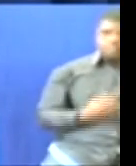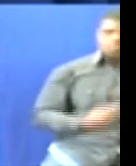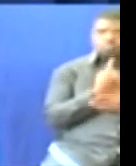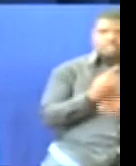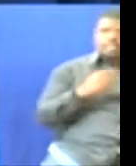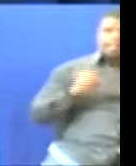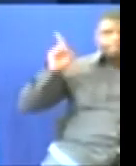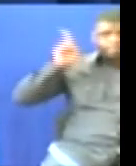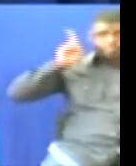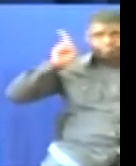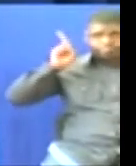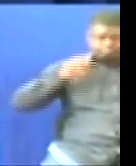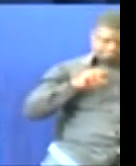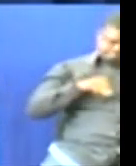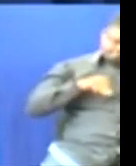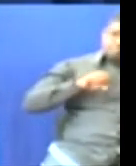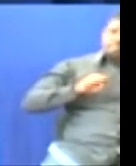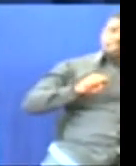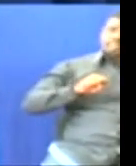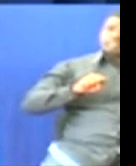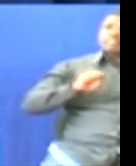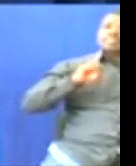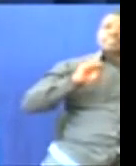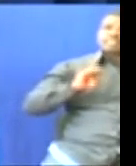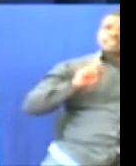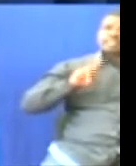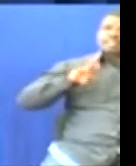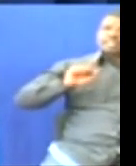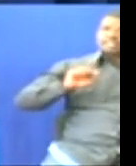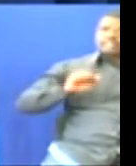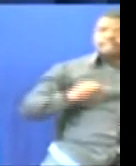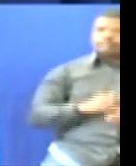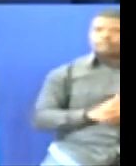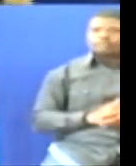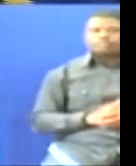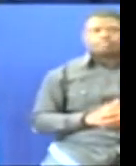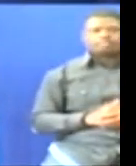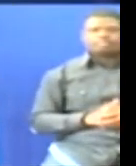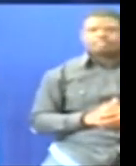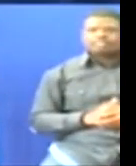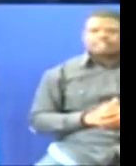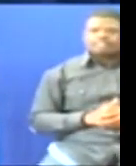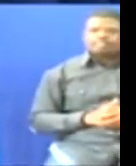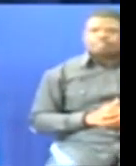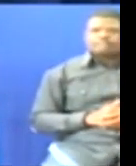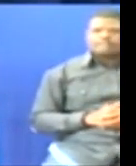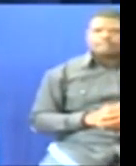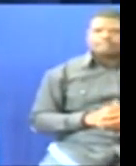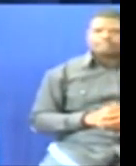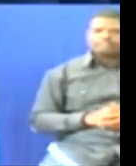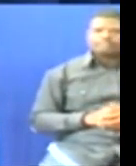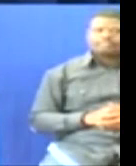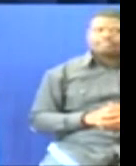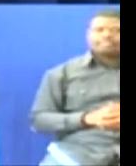Msekwa, Mheshimiwa Alex Rafael Gashaza, nilikuwa pia nimeshamtaja, ajiandae Mheshimiwa Zuberi